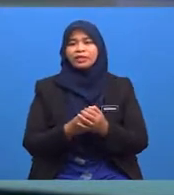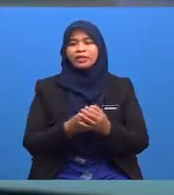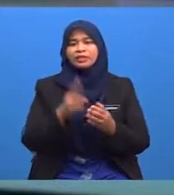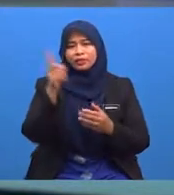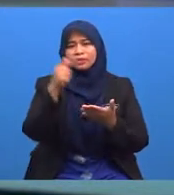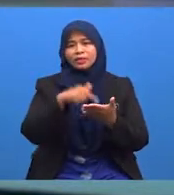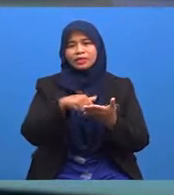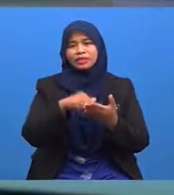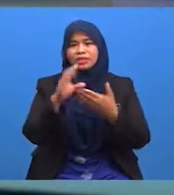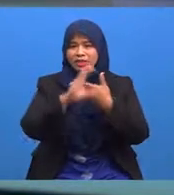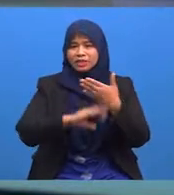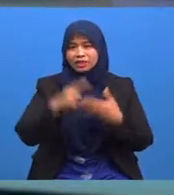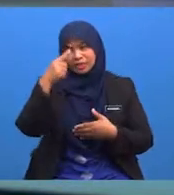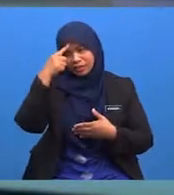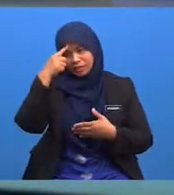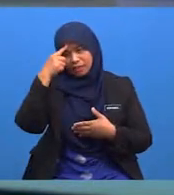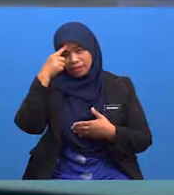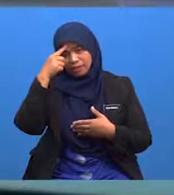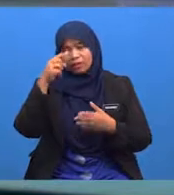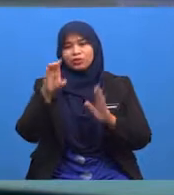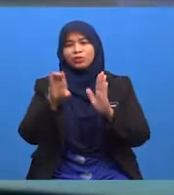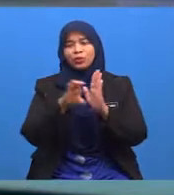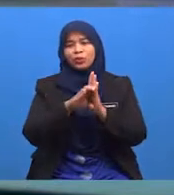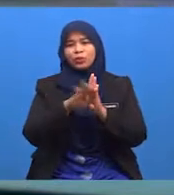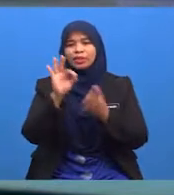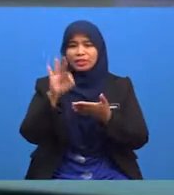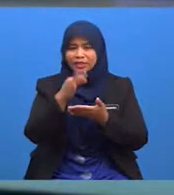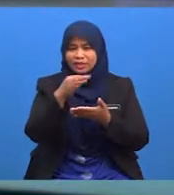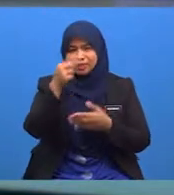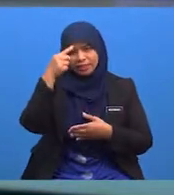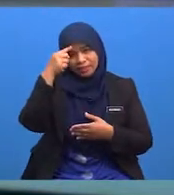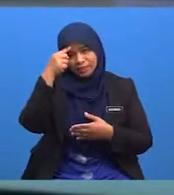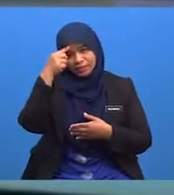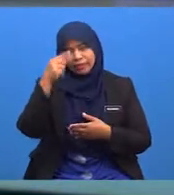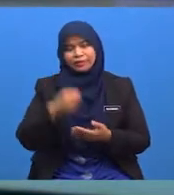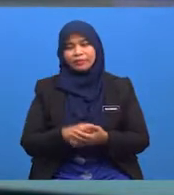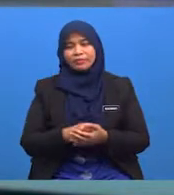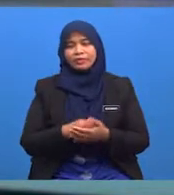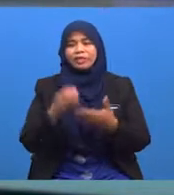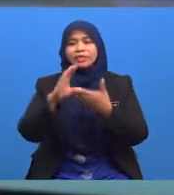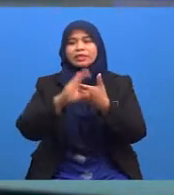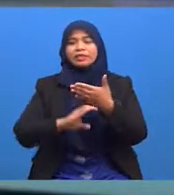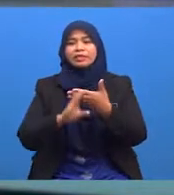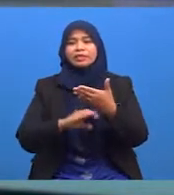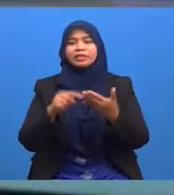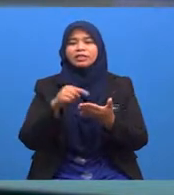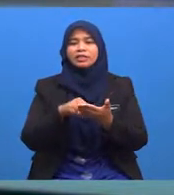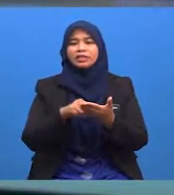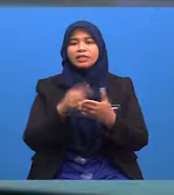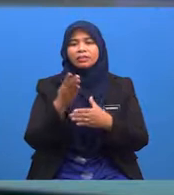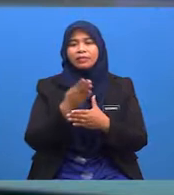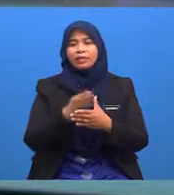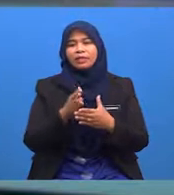akibat terhantuk ataupun jahitan di dahi. dan kecederaan ini